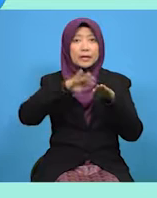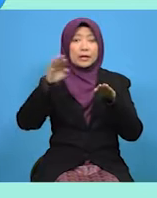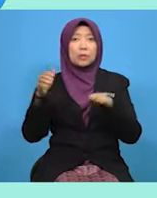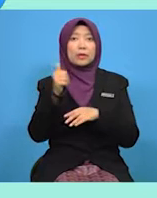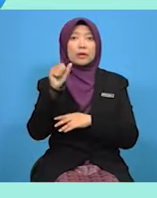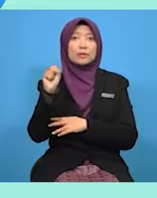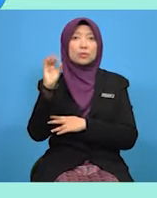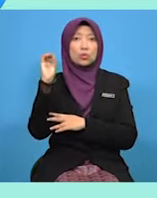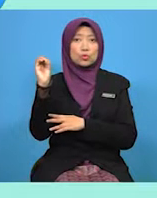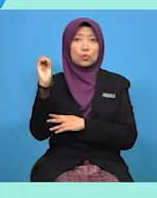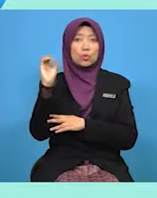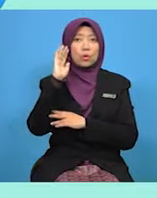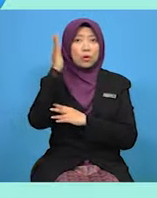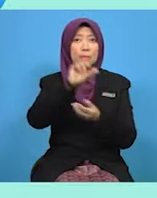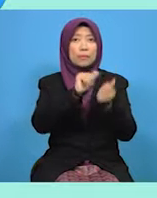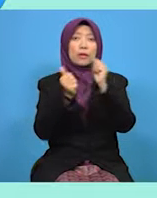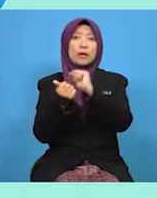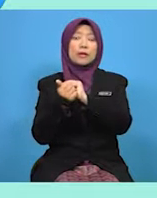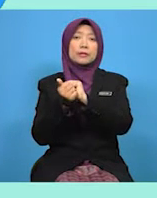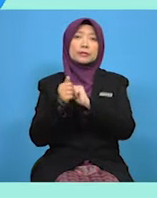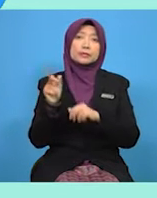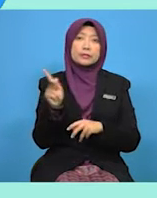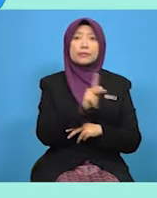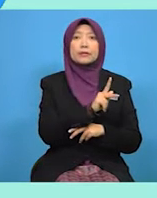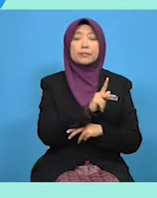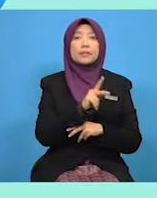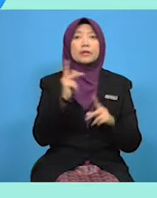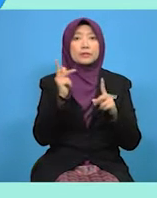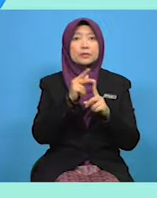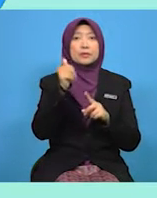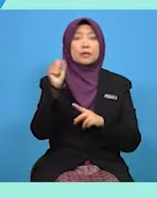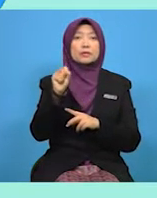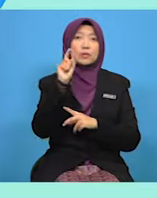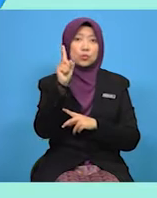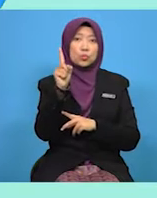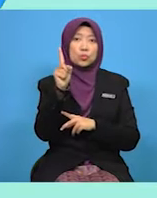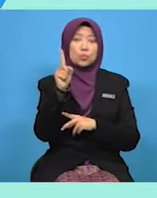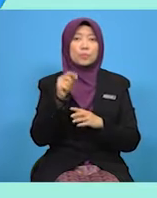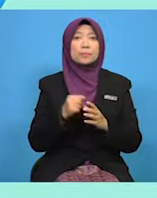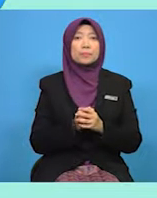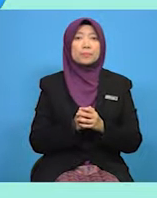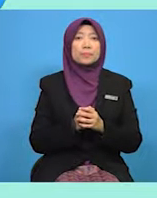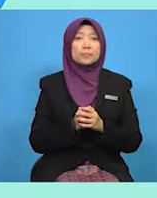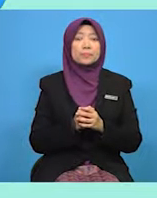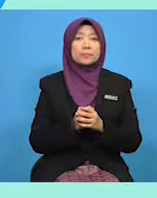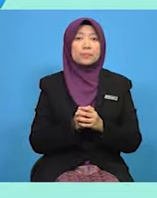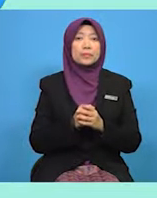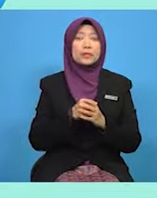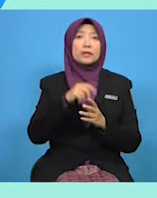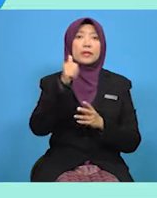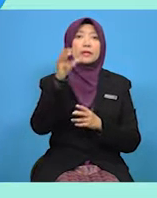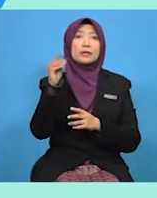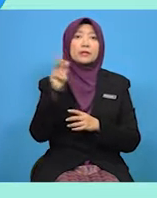Kelok AS kosong akan beralih ke kiri, ke AS satu. Peralihan kelok